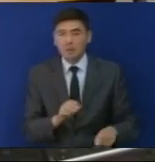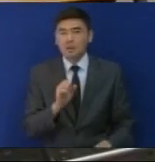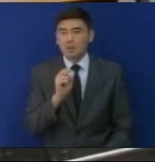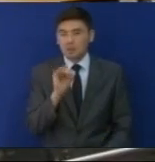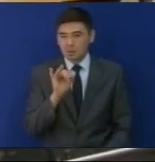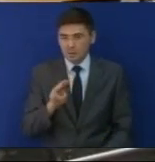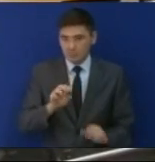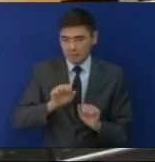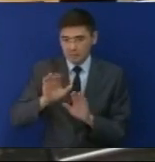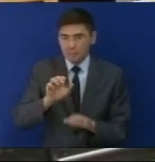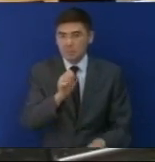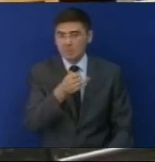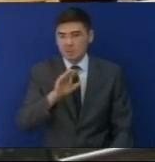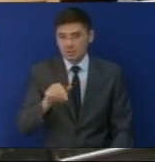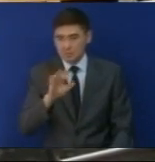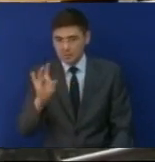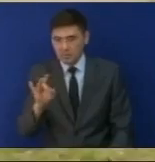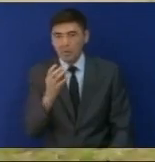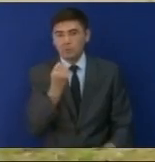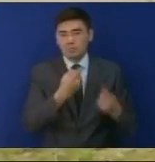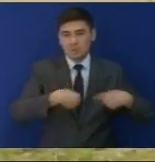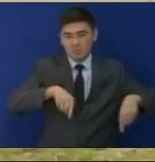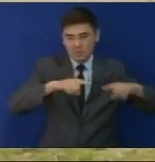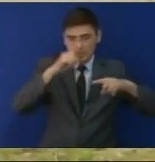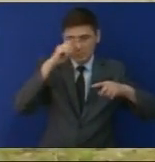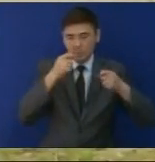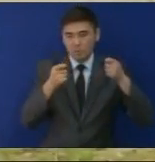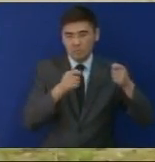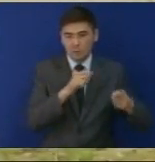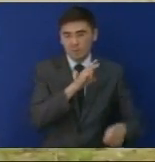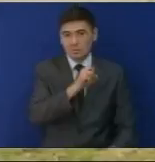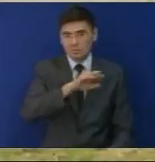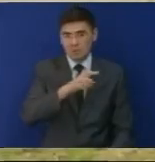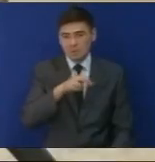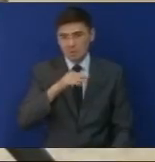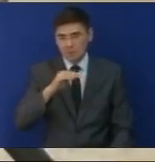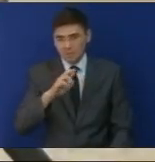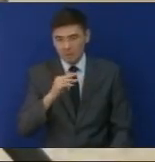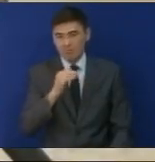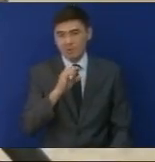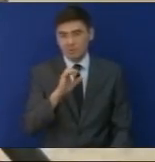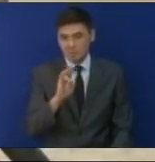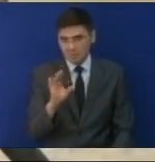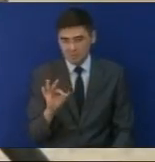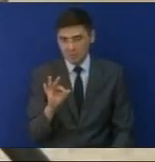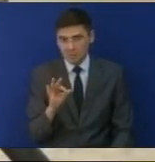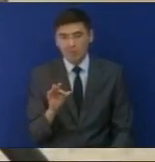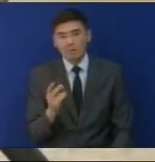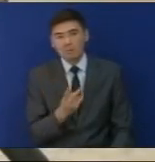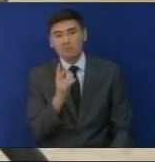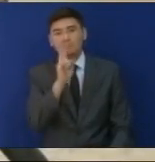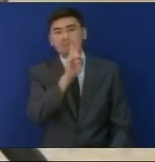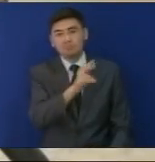города Айдар Садырбаев и руководитель отдела образования Наталья Фисенко посетили загородные лагеря. В целом можно отметить,